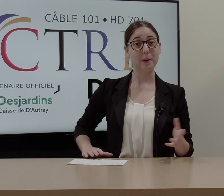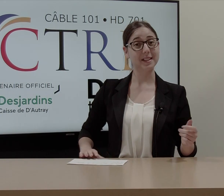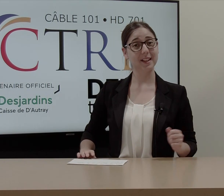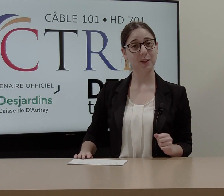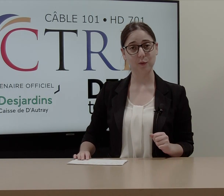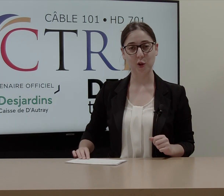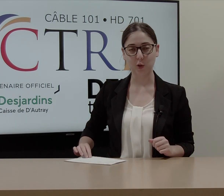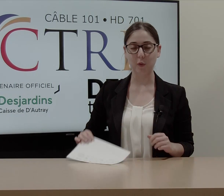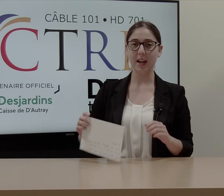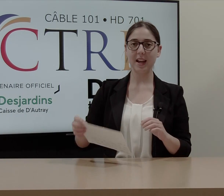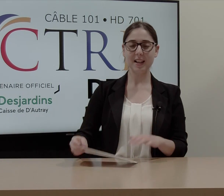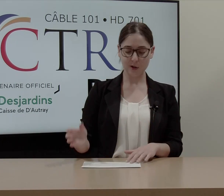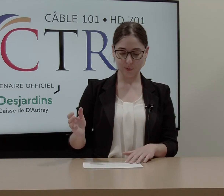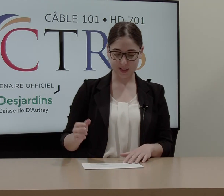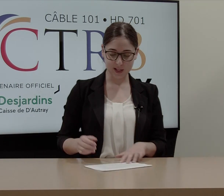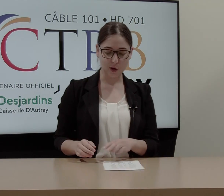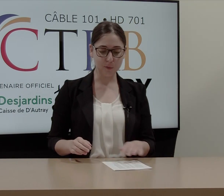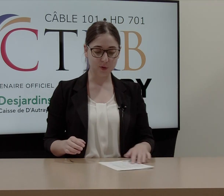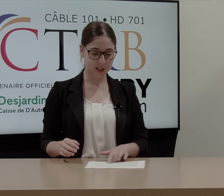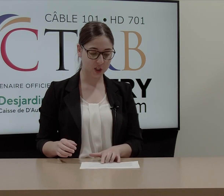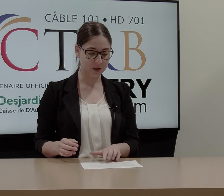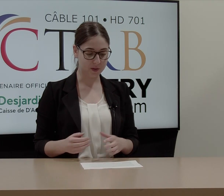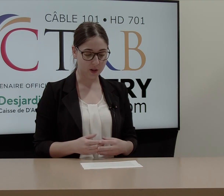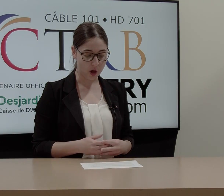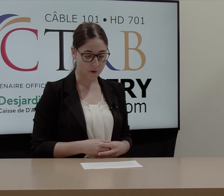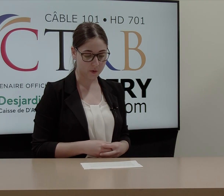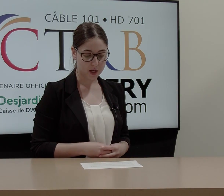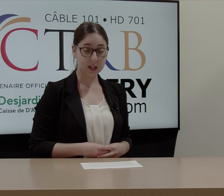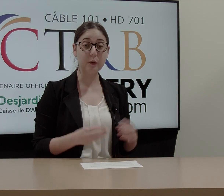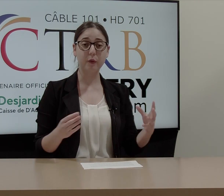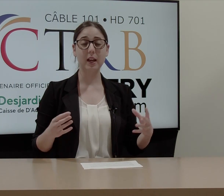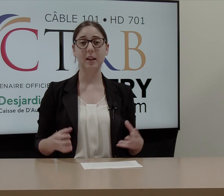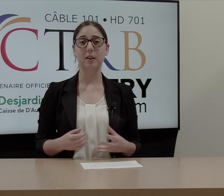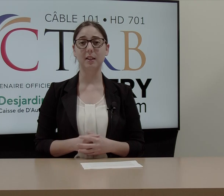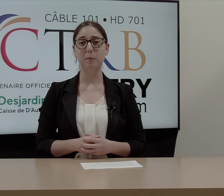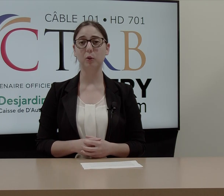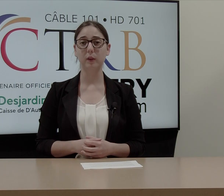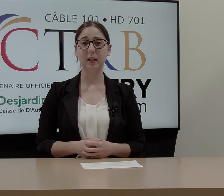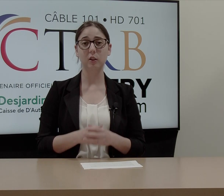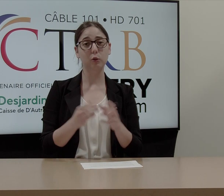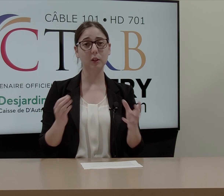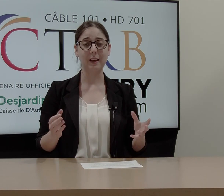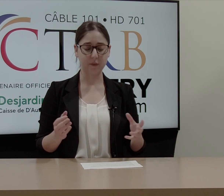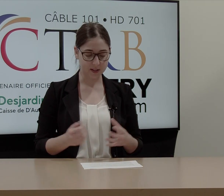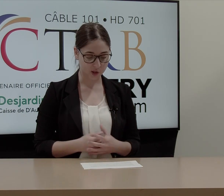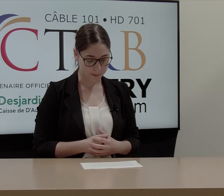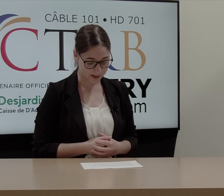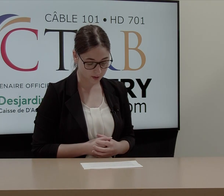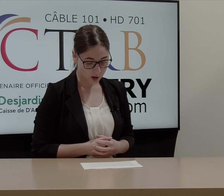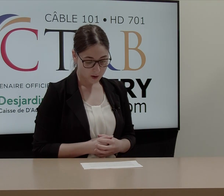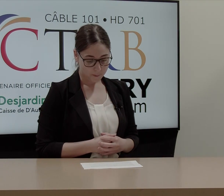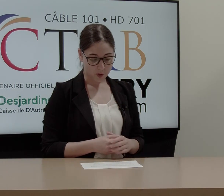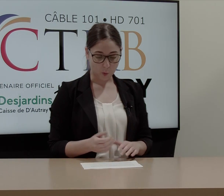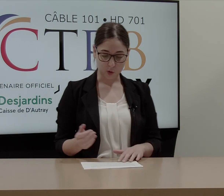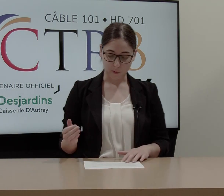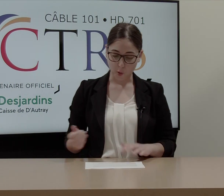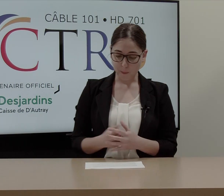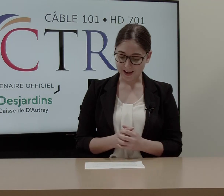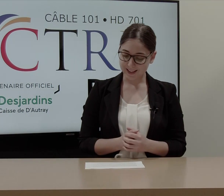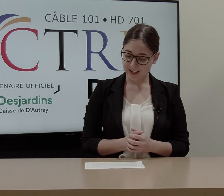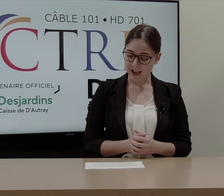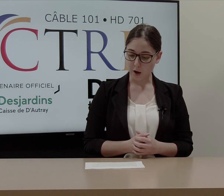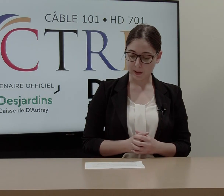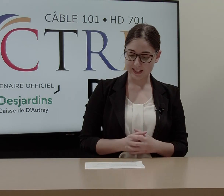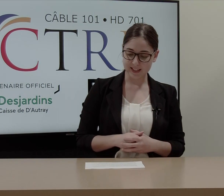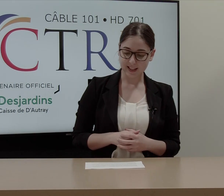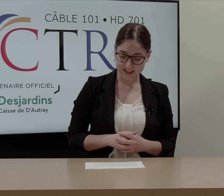Donc, au plaisir de vous retrouver. Et il y a aussi le musée Gilles Villeneuve qui fait des portes ouvertes toute la fin de semaine. Donc, pour